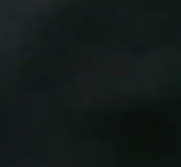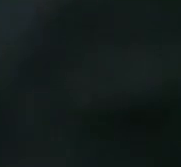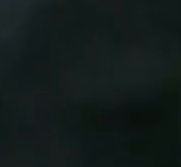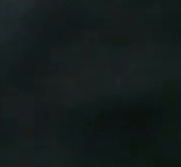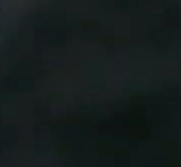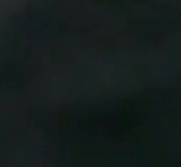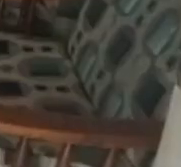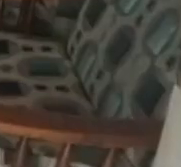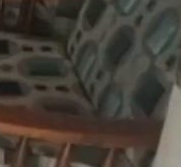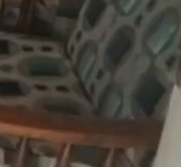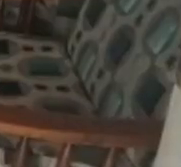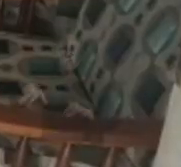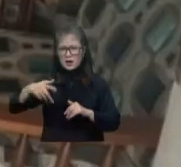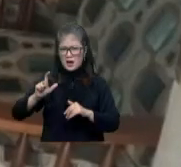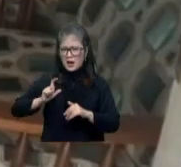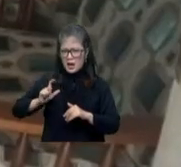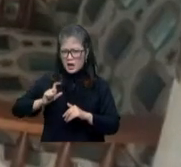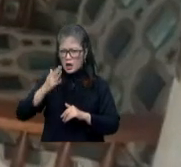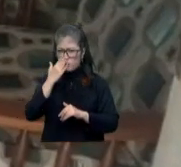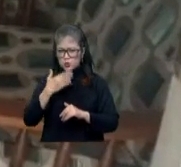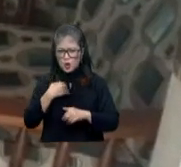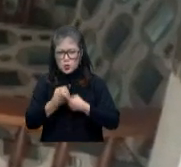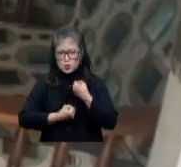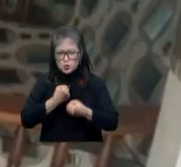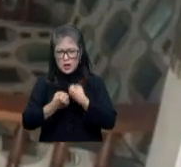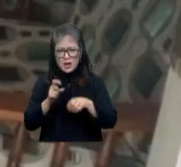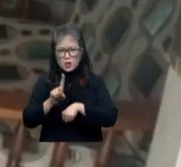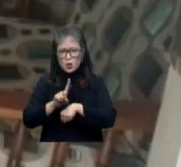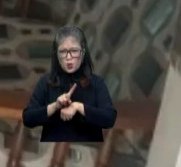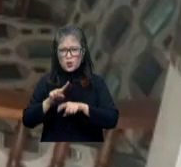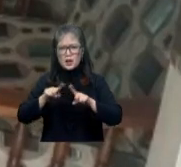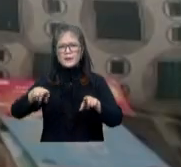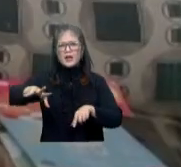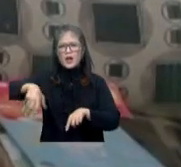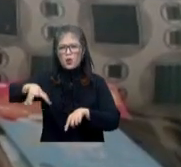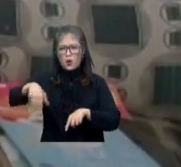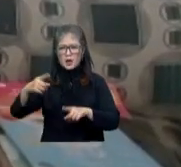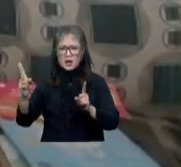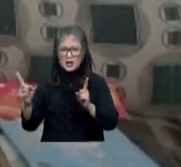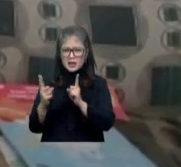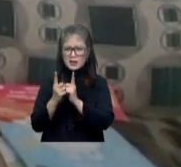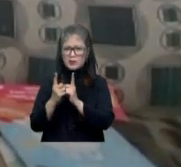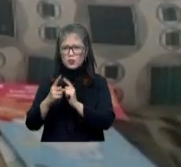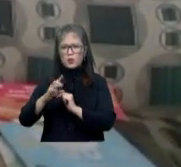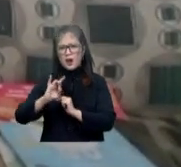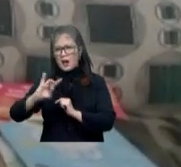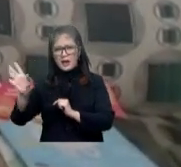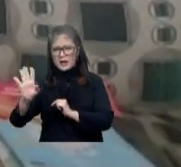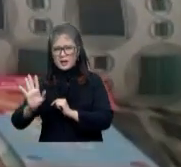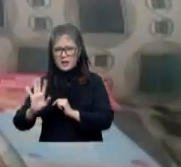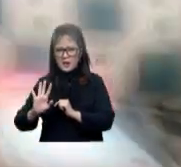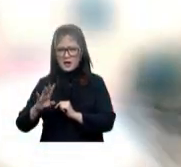keluarga dan keluarga tidak pernah bersosialisasi dengan warga dan terkesan menutup diri dan enggan bergaul dengan warga